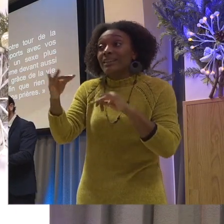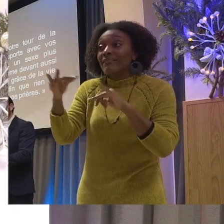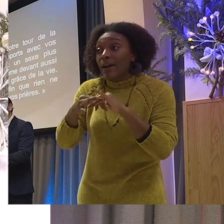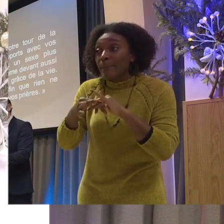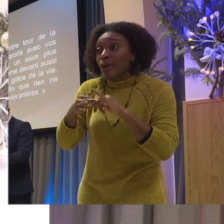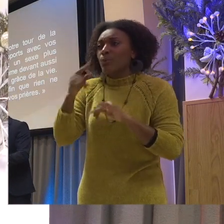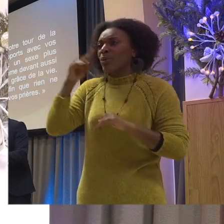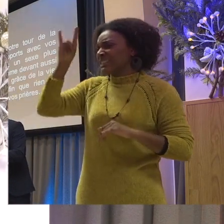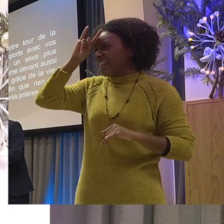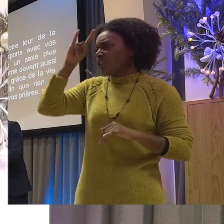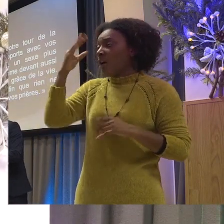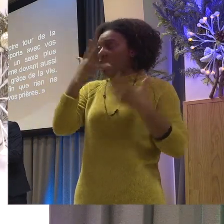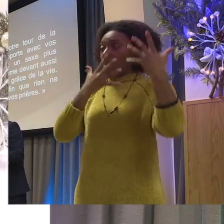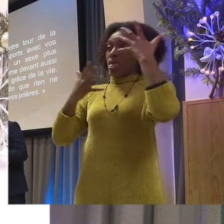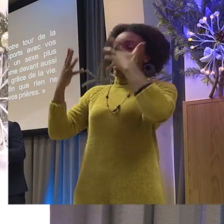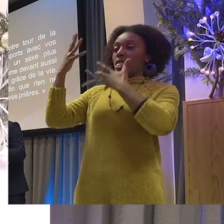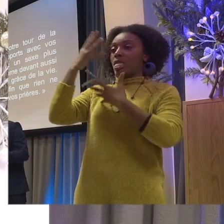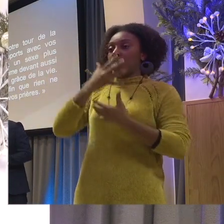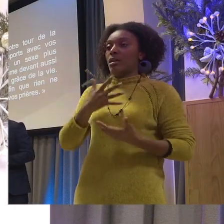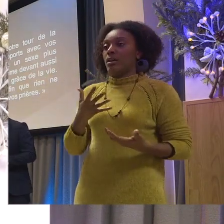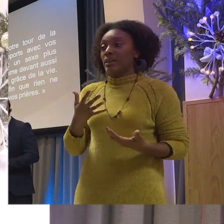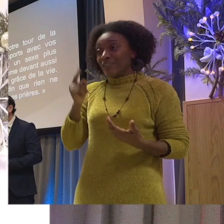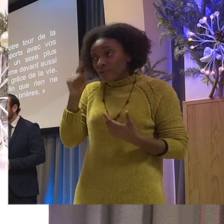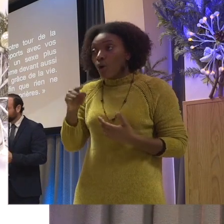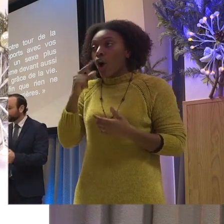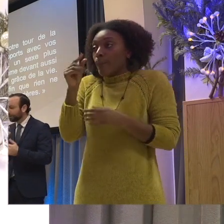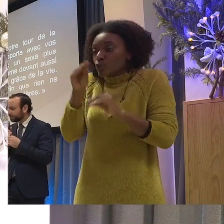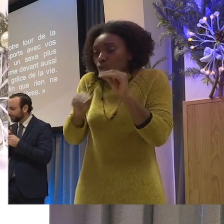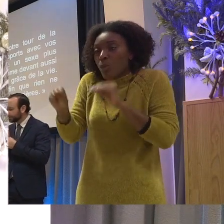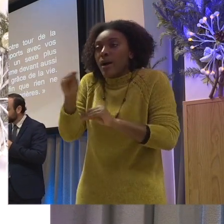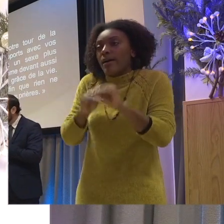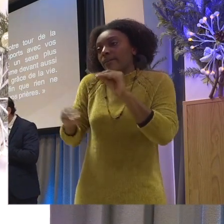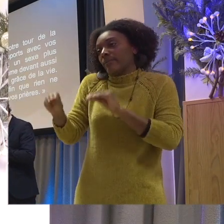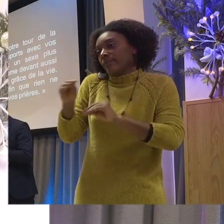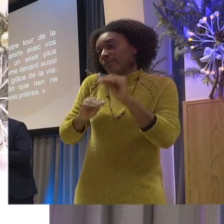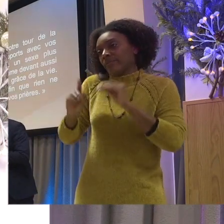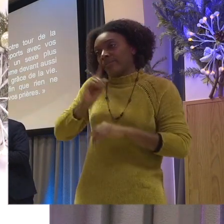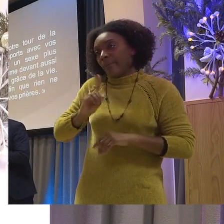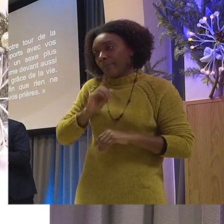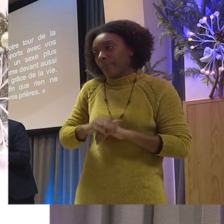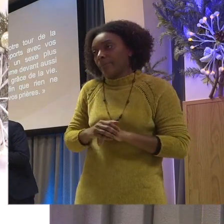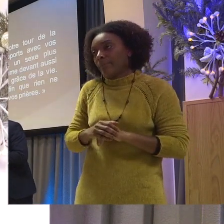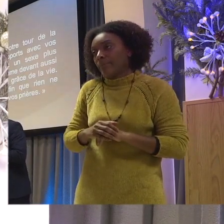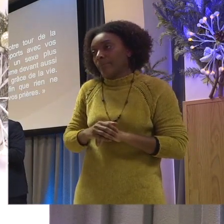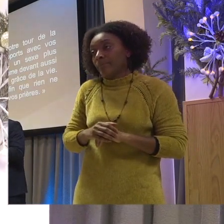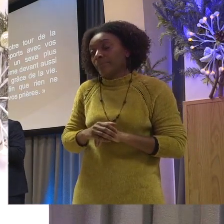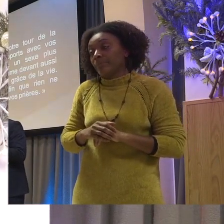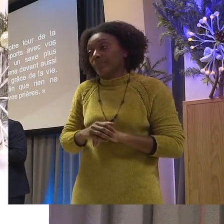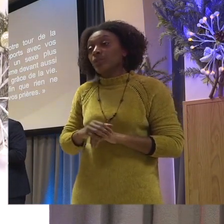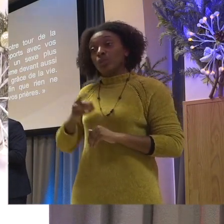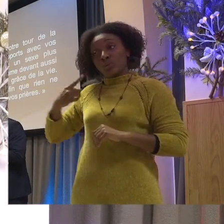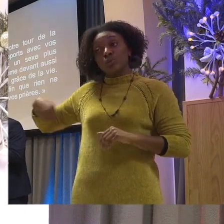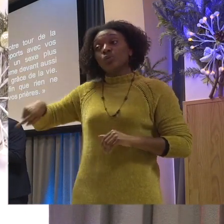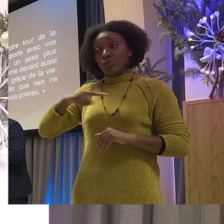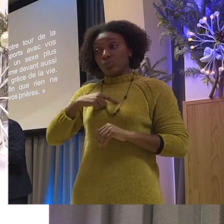d'elle. Prends soin d'elle. Parce que d'après 2 Corinthiens 4,7, les vases que nous sommes sont porteurs